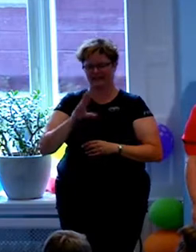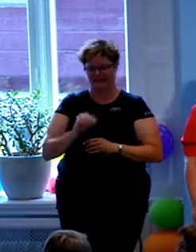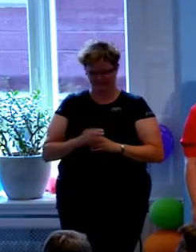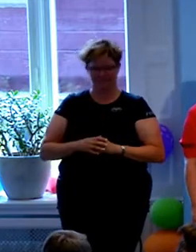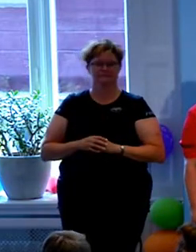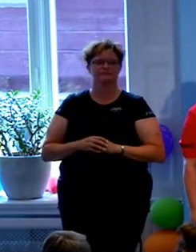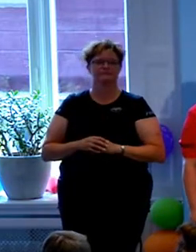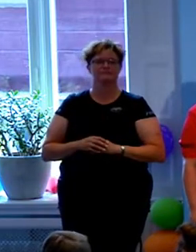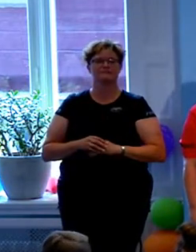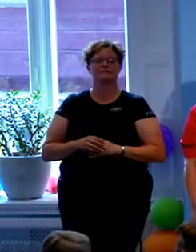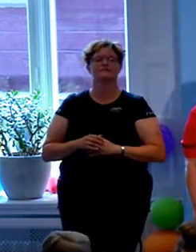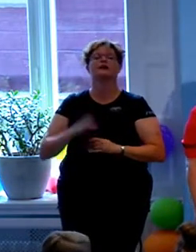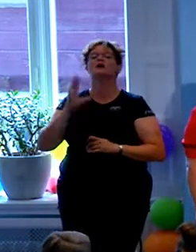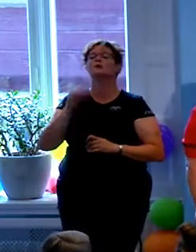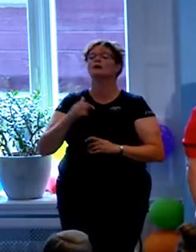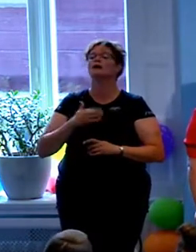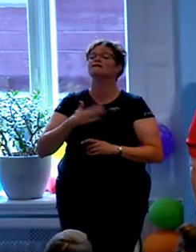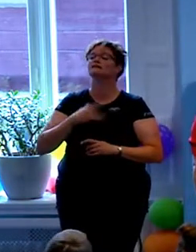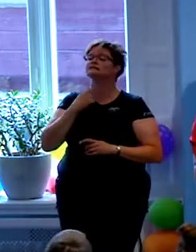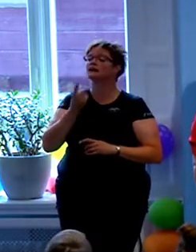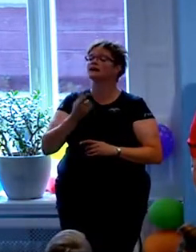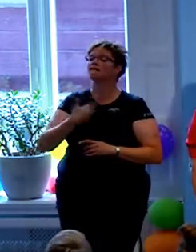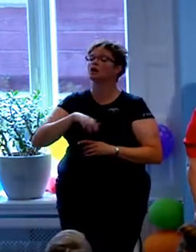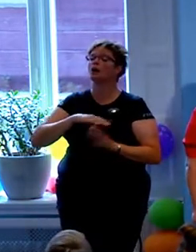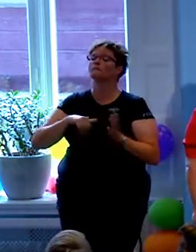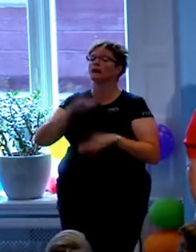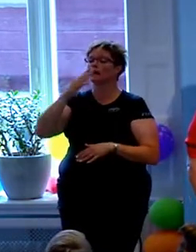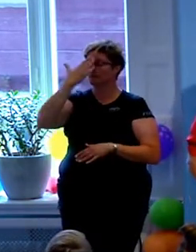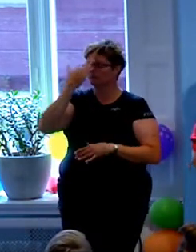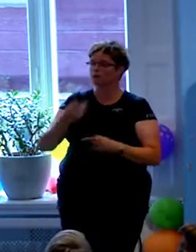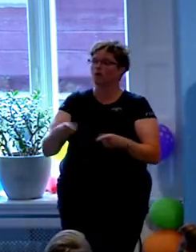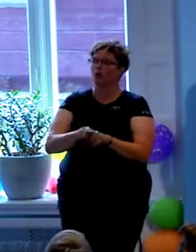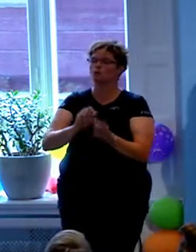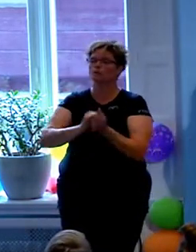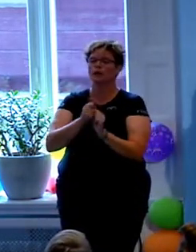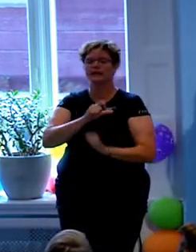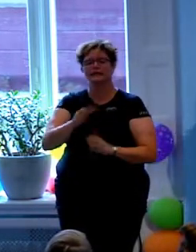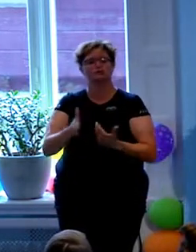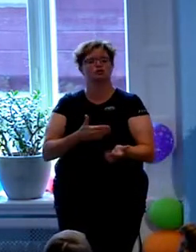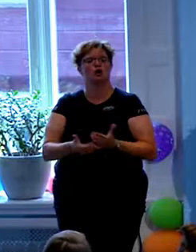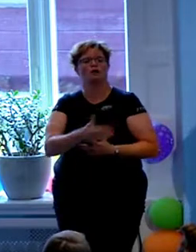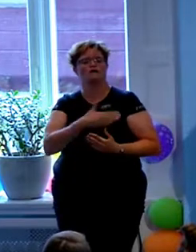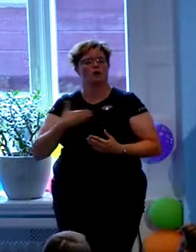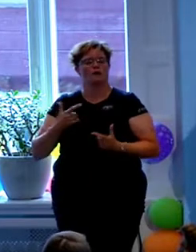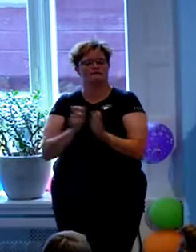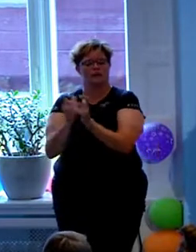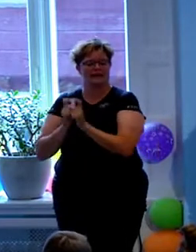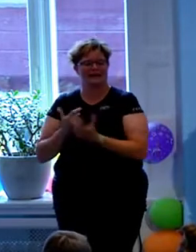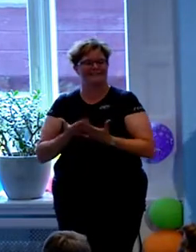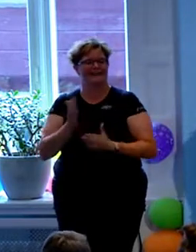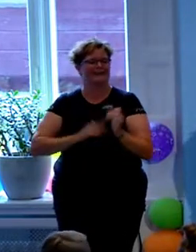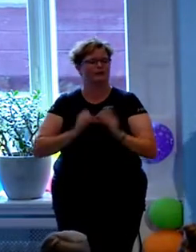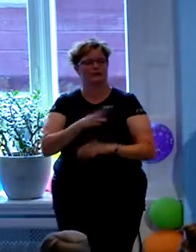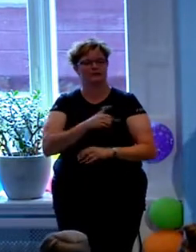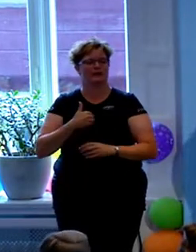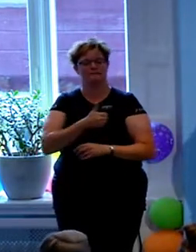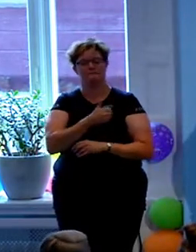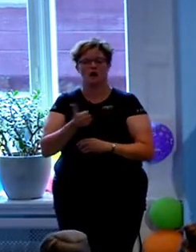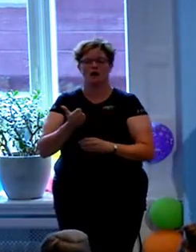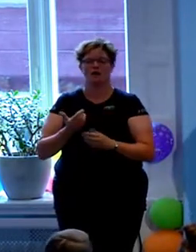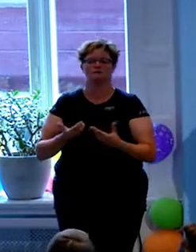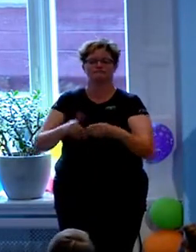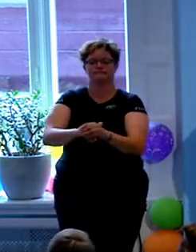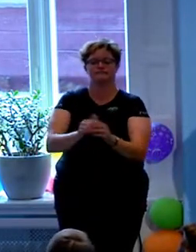Jag skulle vilja säga att jag skulle vilja ha lite mer kunskap hos politikerna vad våra föreningar gör. Det handlar inte om att vi bara ska gå in